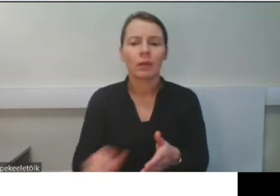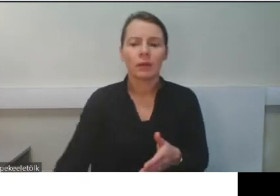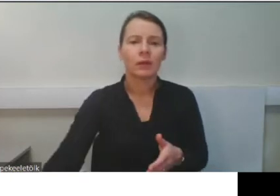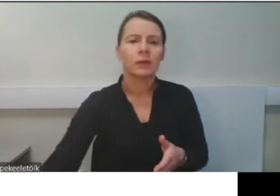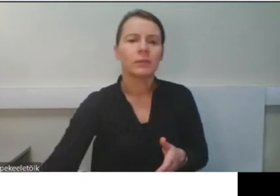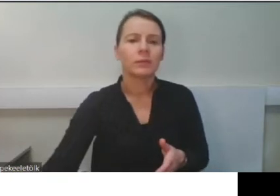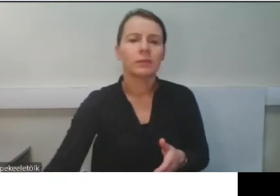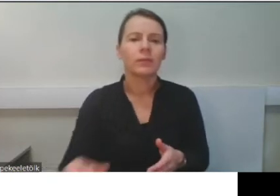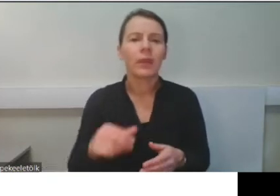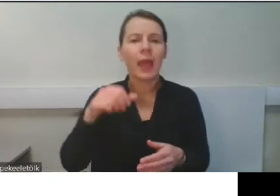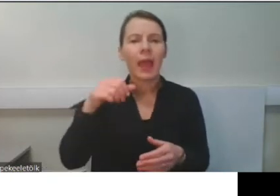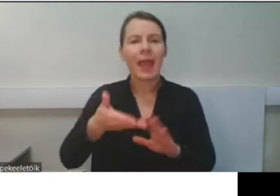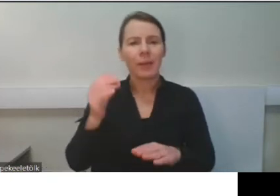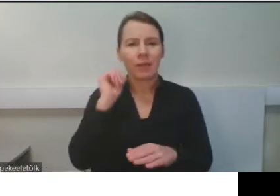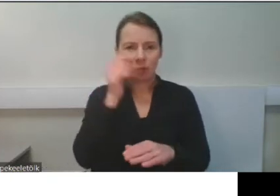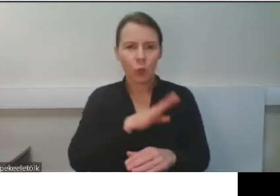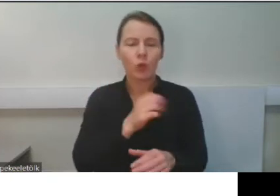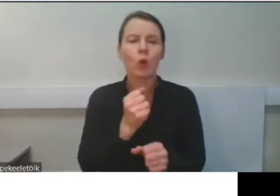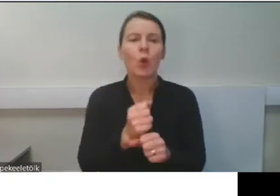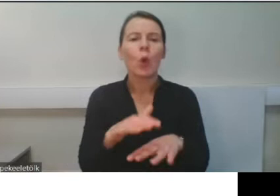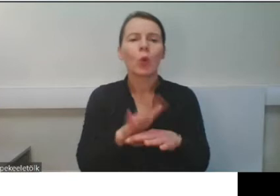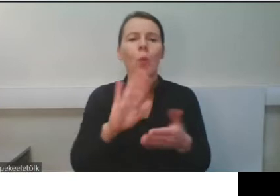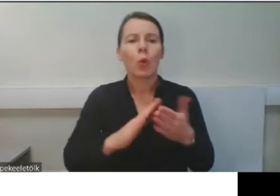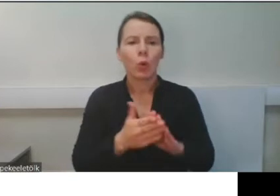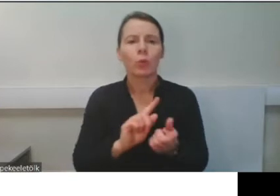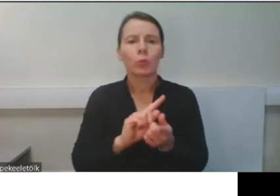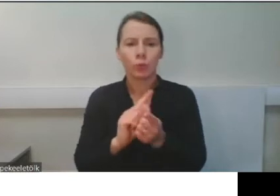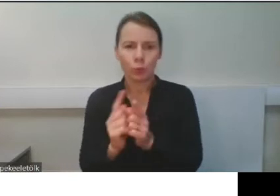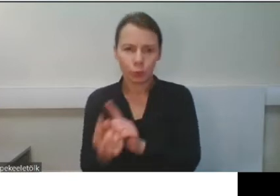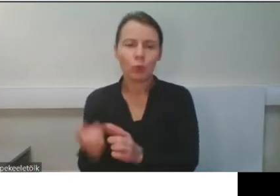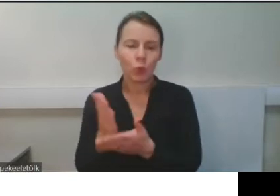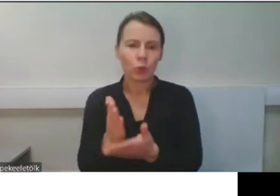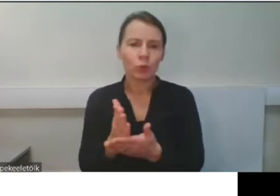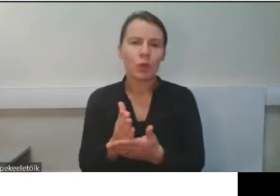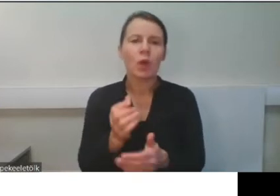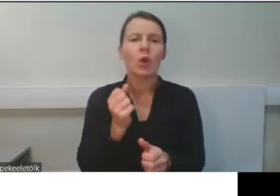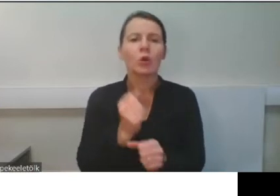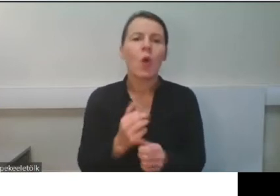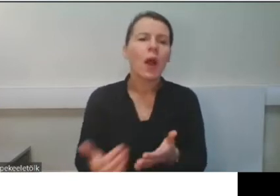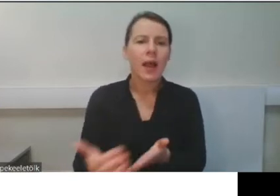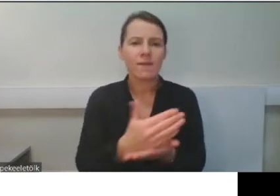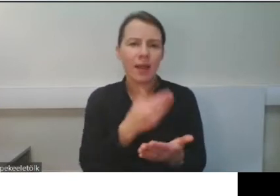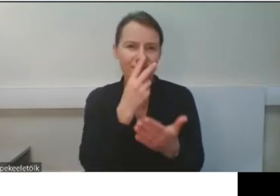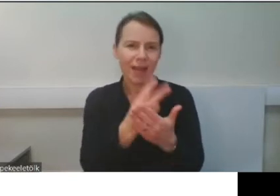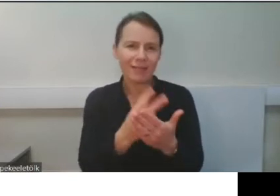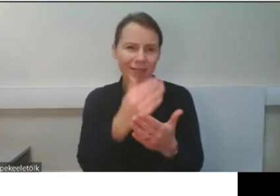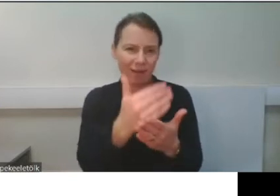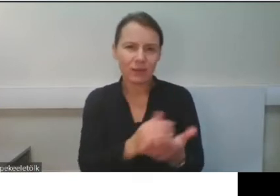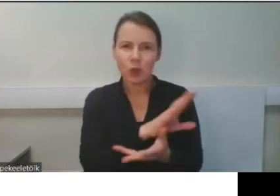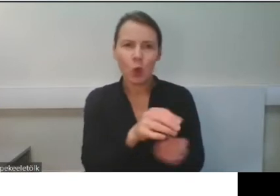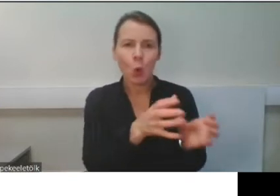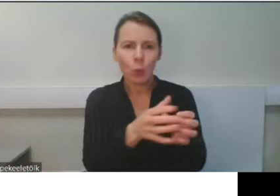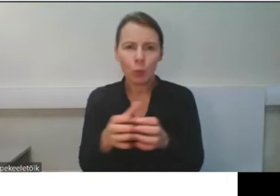inimeste kohta , mis on siis tugineb registriandmete infole ja siis enesehinnangulisele